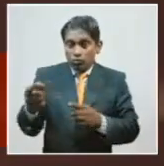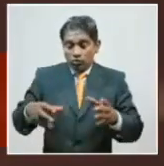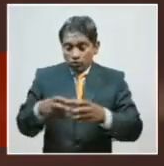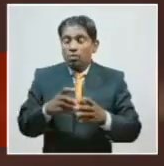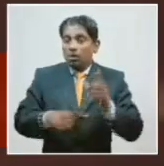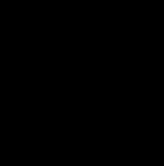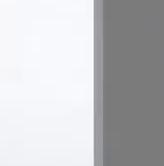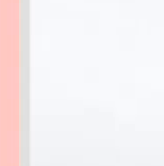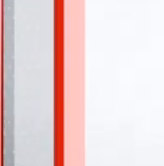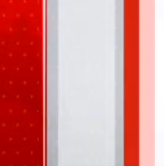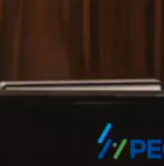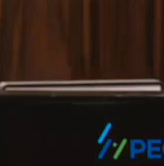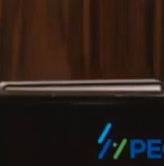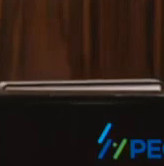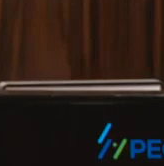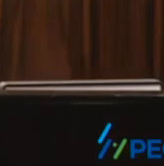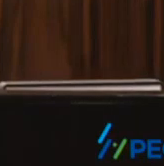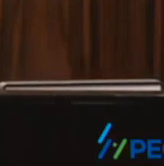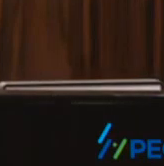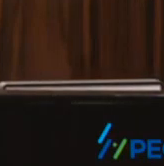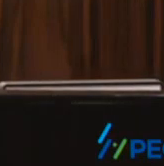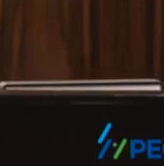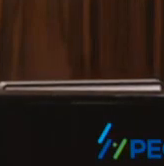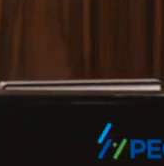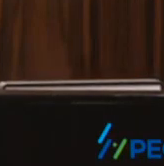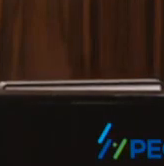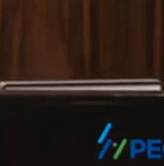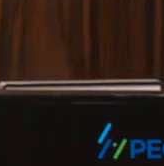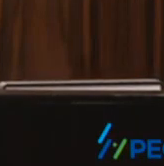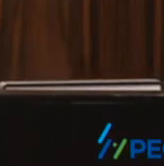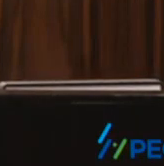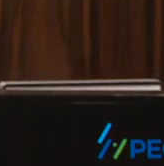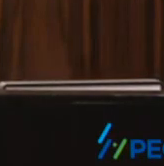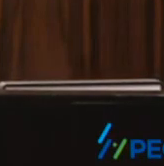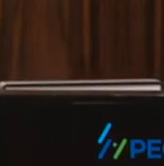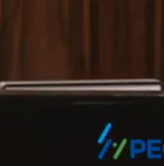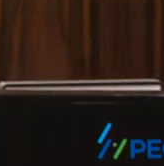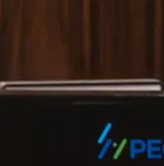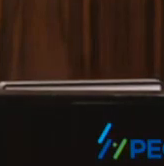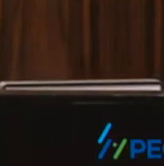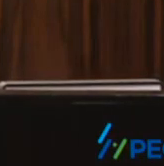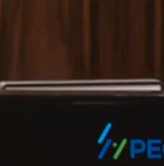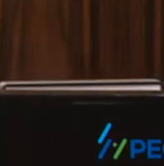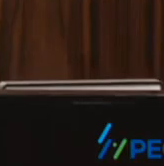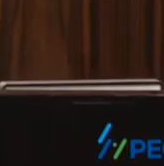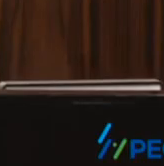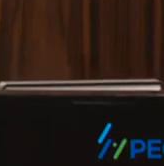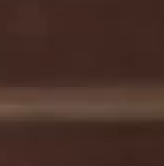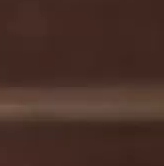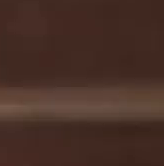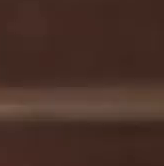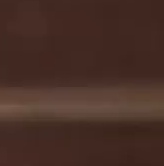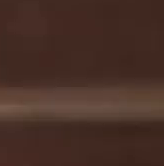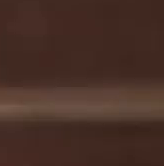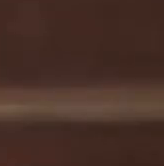පුංචි සෙල්ලම් ටෝච් එකක් පාර්ලිමේන්තු මන්ත්‍රී හරින් ප්‍රනාන්දු මහතා සම්බන්ධයෙන් පොලිස් ප්‍රතිවරයාට පැමිණිලි කිරීමට කතානායකවරයා සූදානම් වනවා